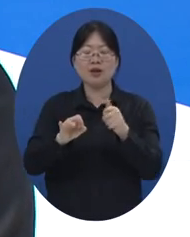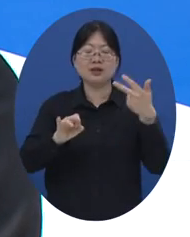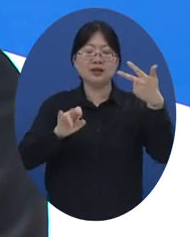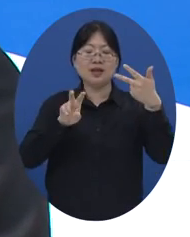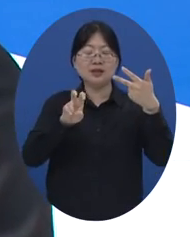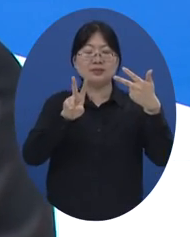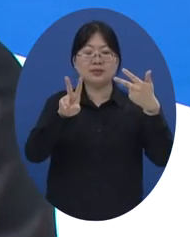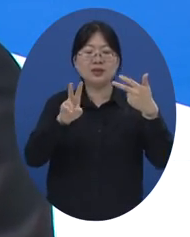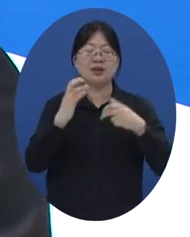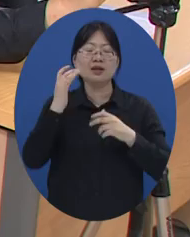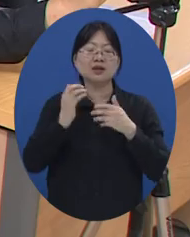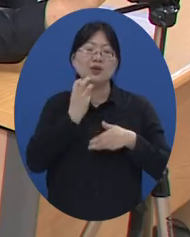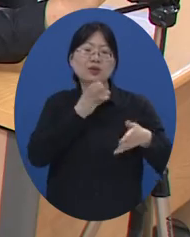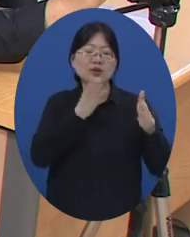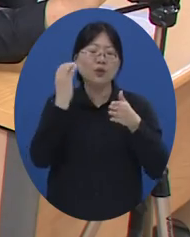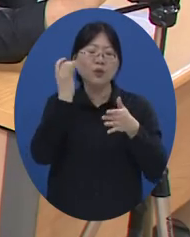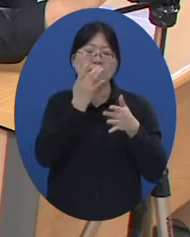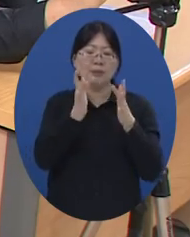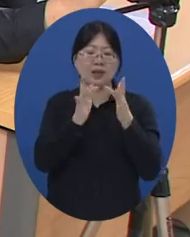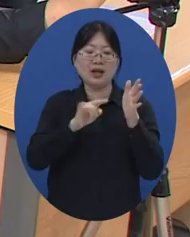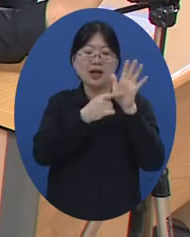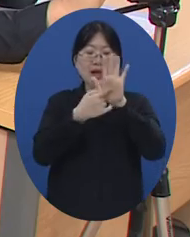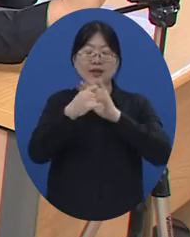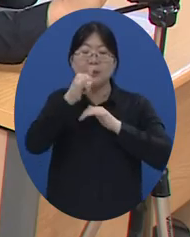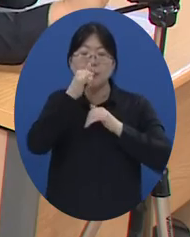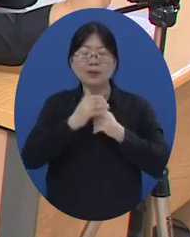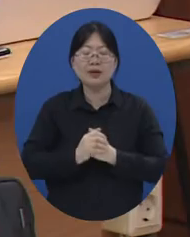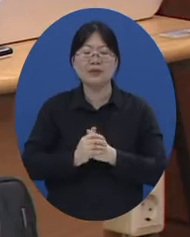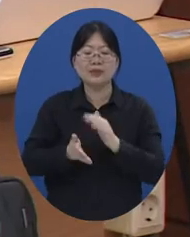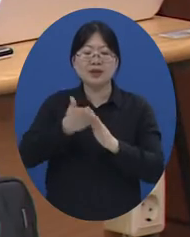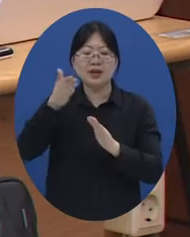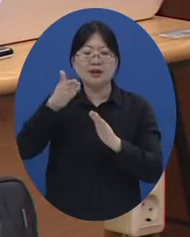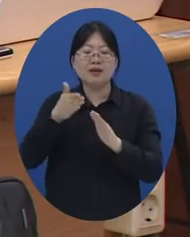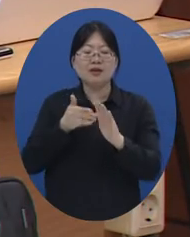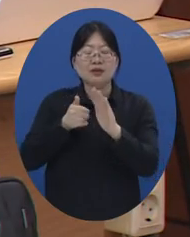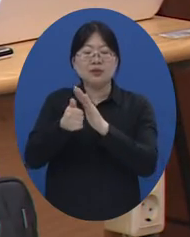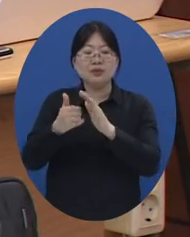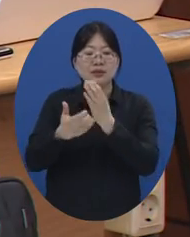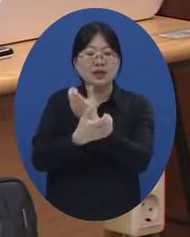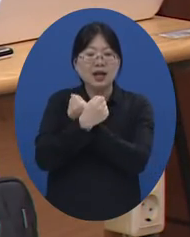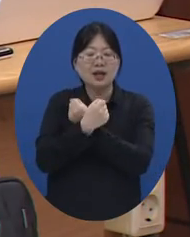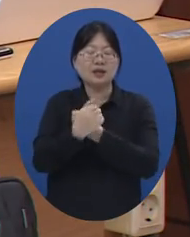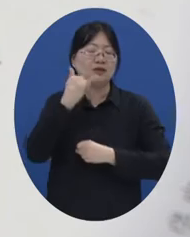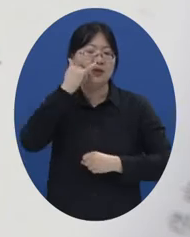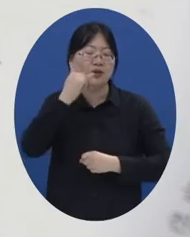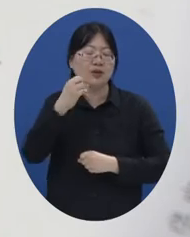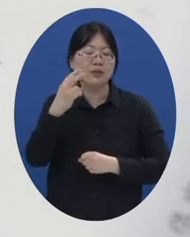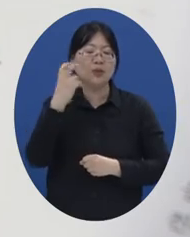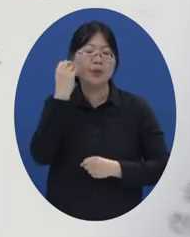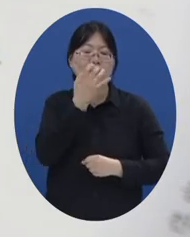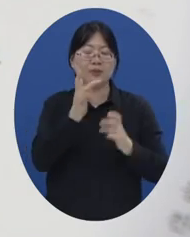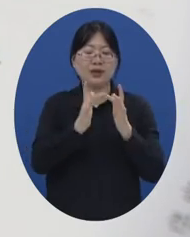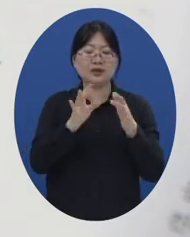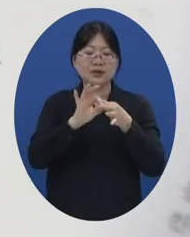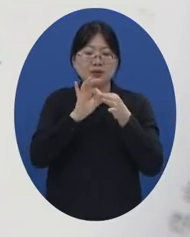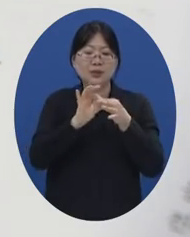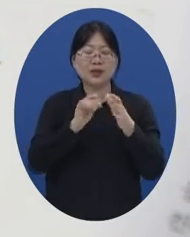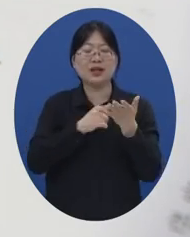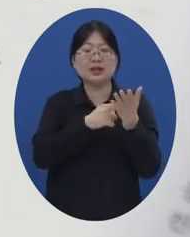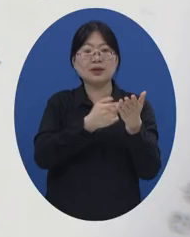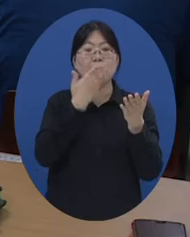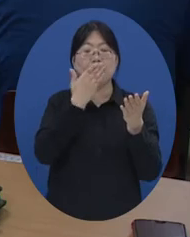22일 경기도 홈페이지에 공개 합니다 시설이용 예약 등은 해당 기간 전화나 홈페이지를 통해 신청